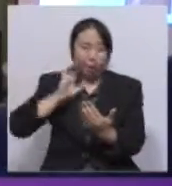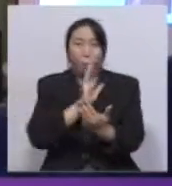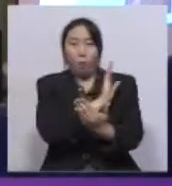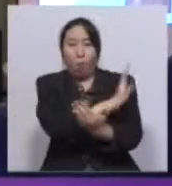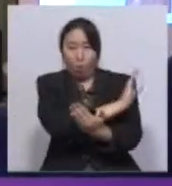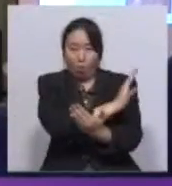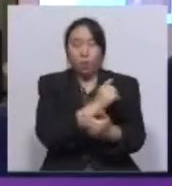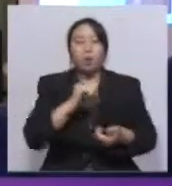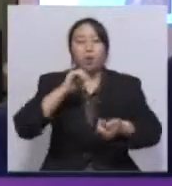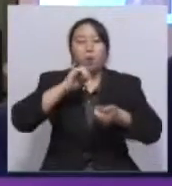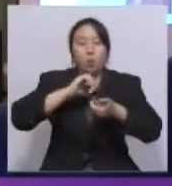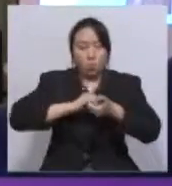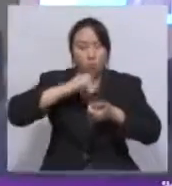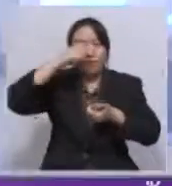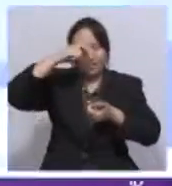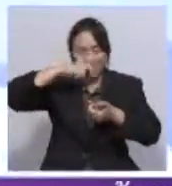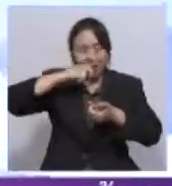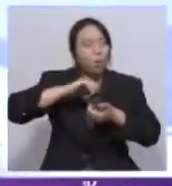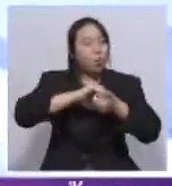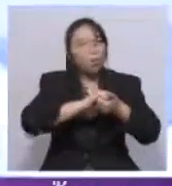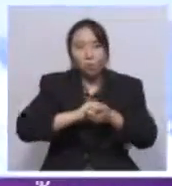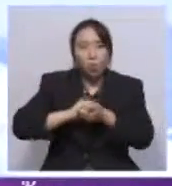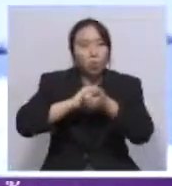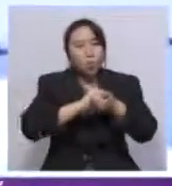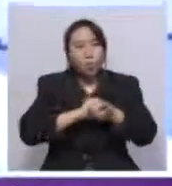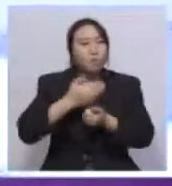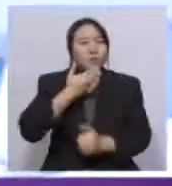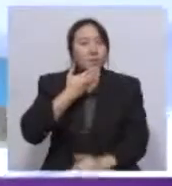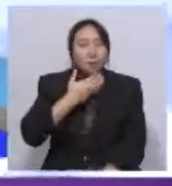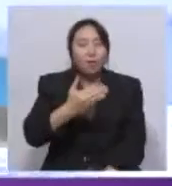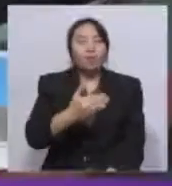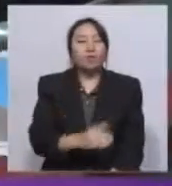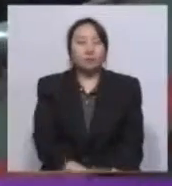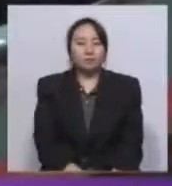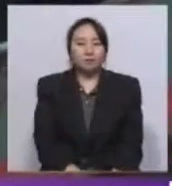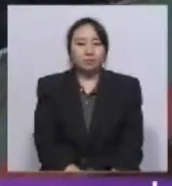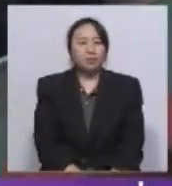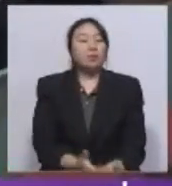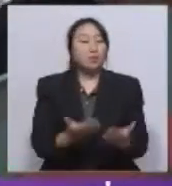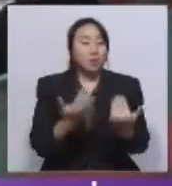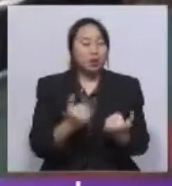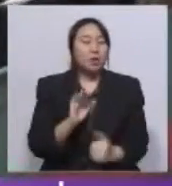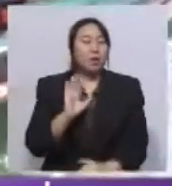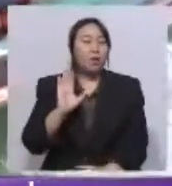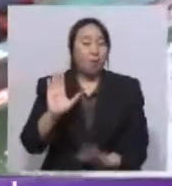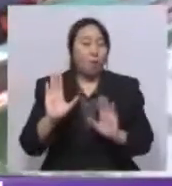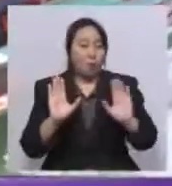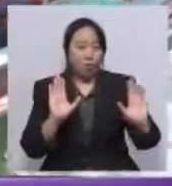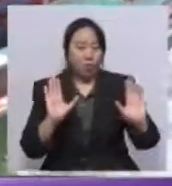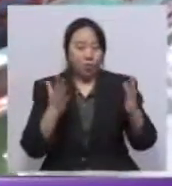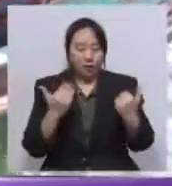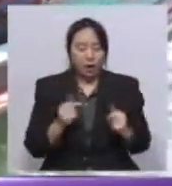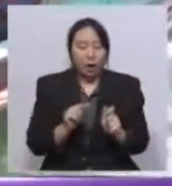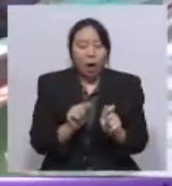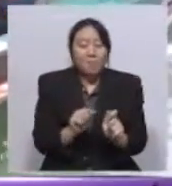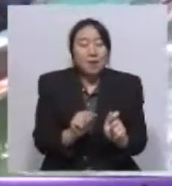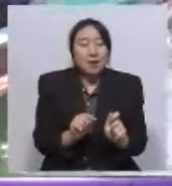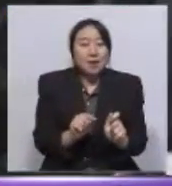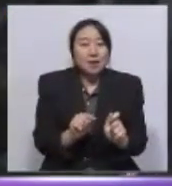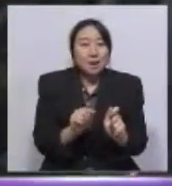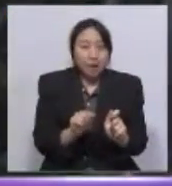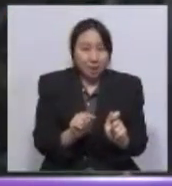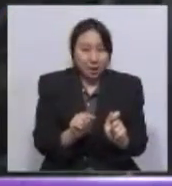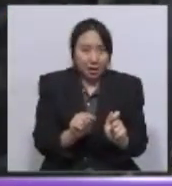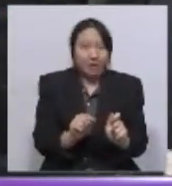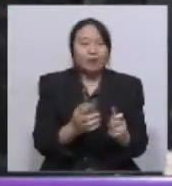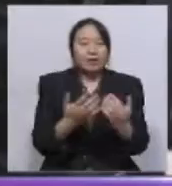ฝั่งของไทยเราอยู่ตลอดนะครับอันนี้เป็นเรื่องของทางระดับปชว.ในส่วนของทางอำเภอเนี่ยเข